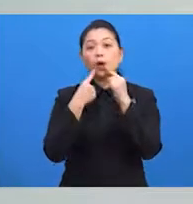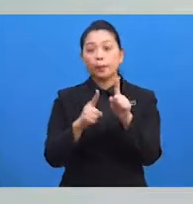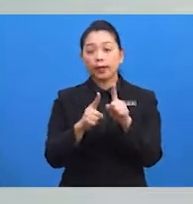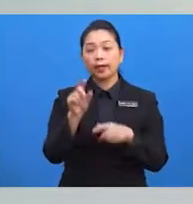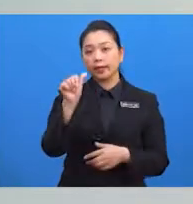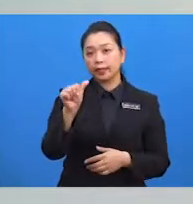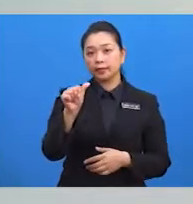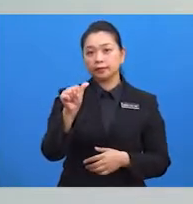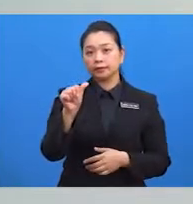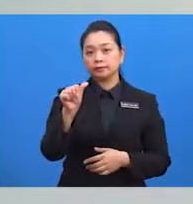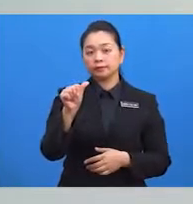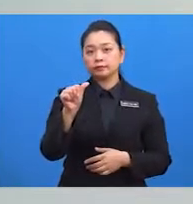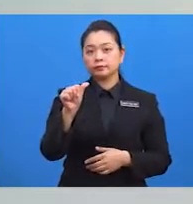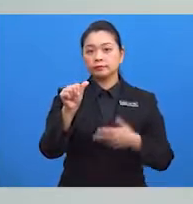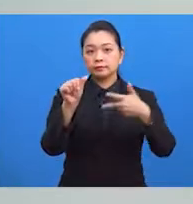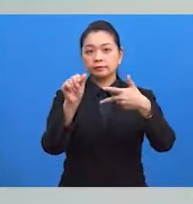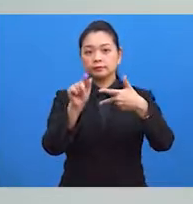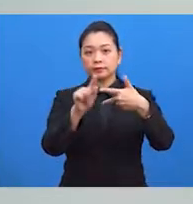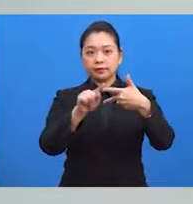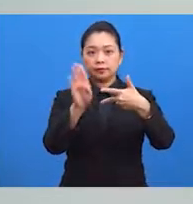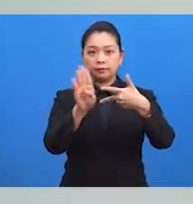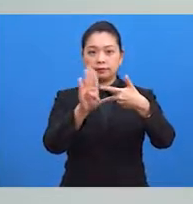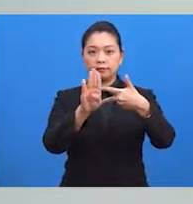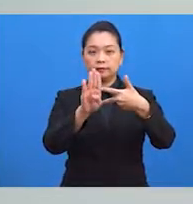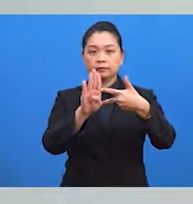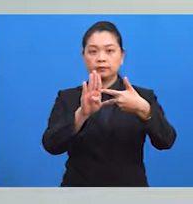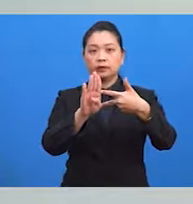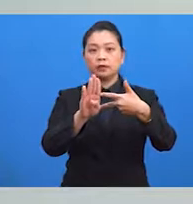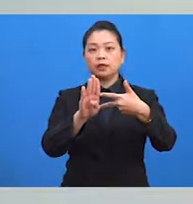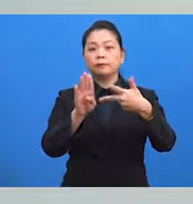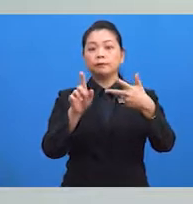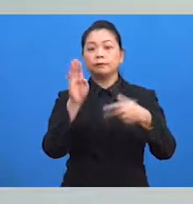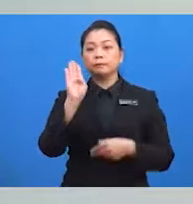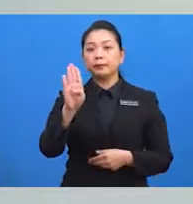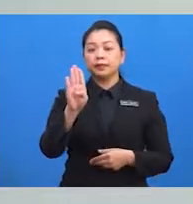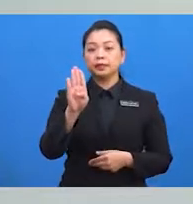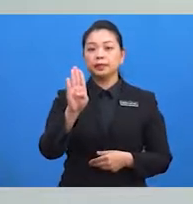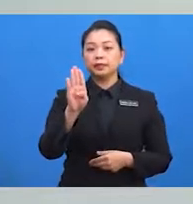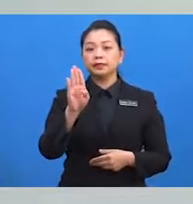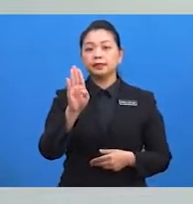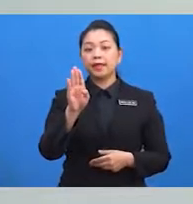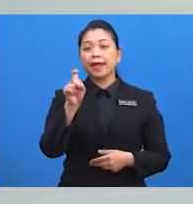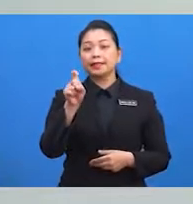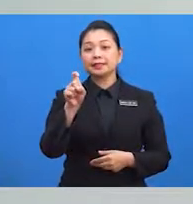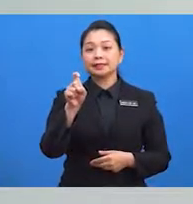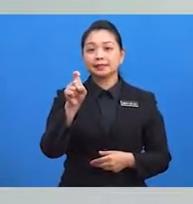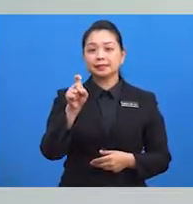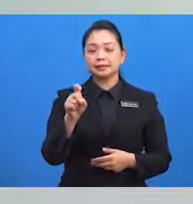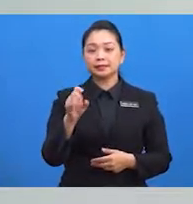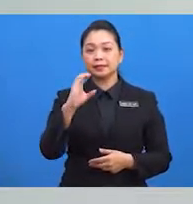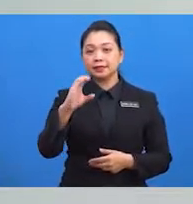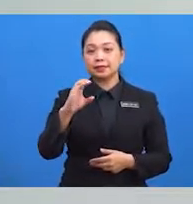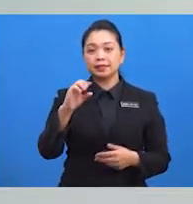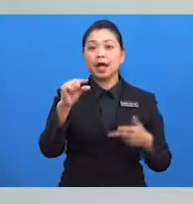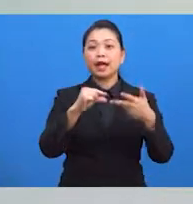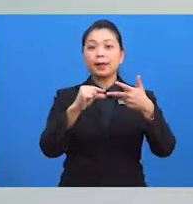beta by sinar X dan XI sinar gamma